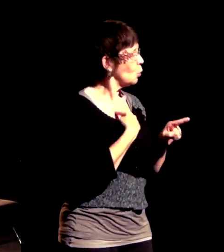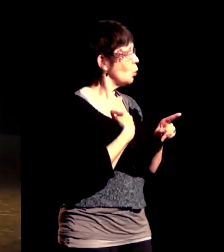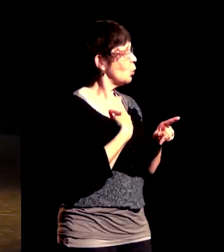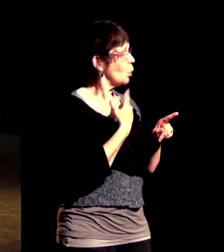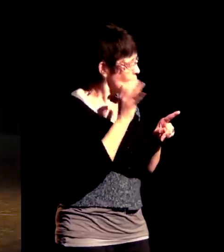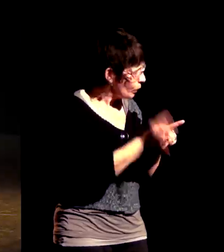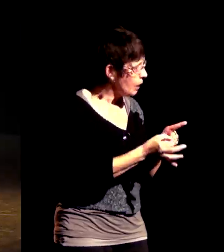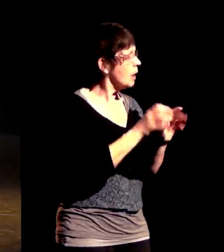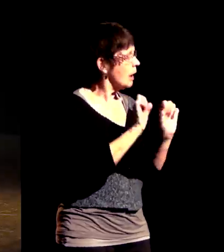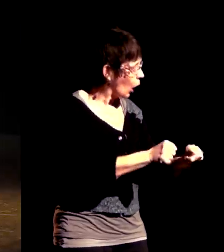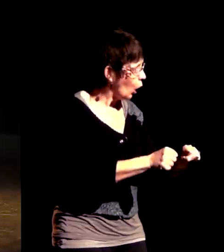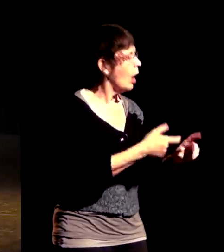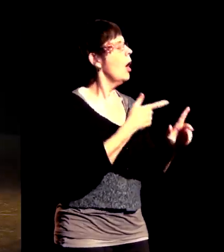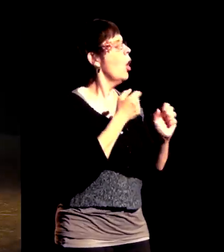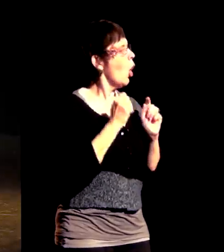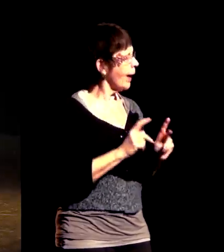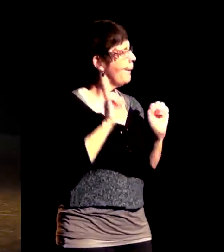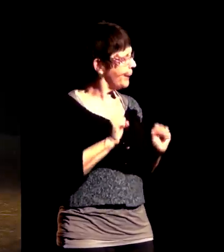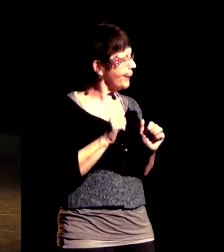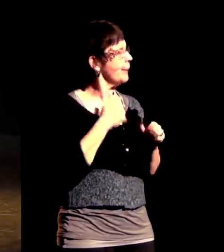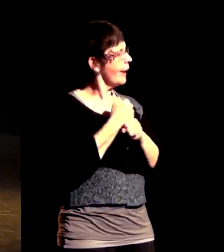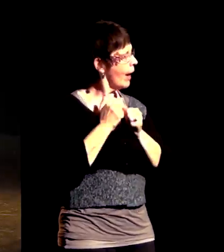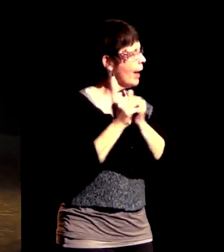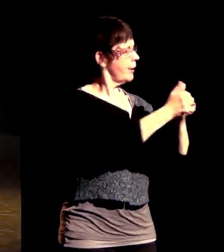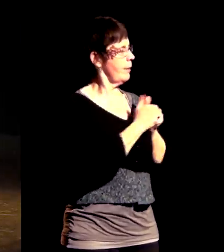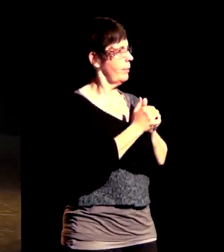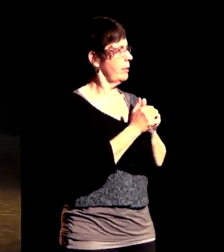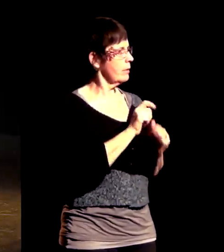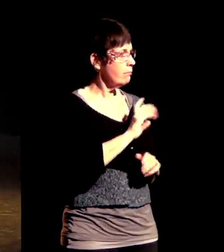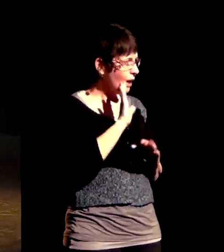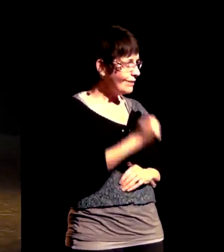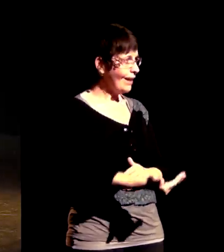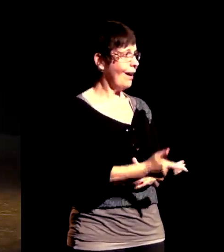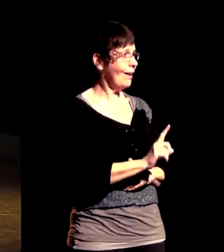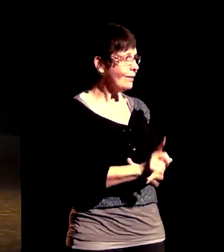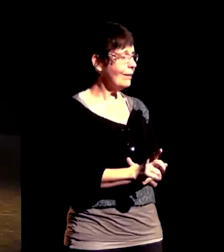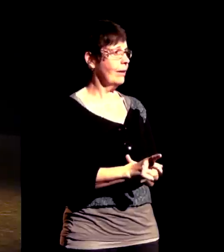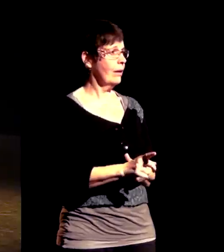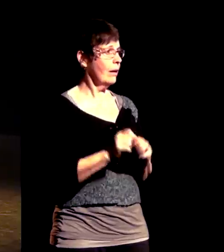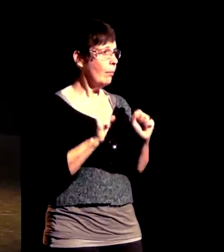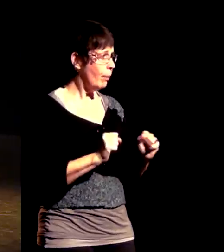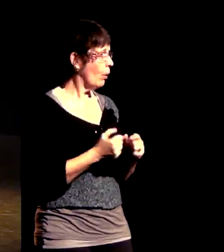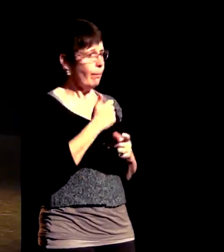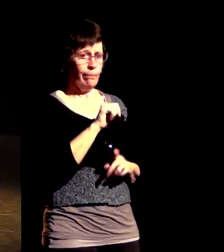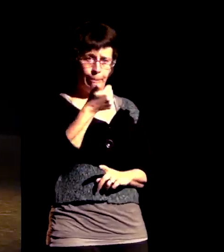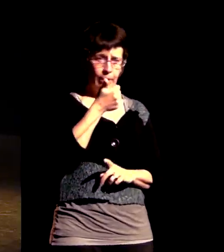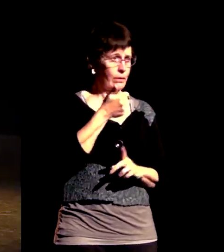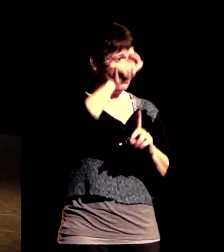bien travailler avec toi. Construire des liens égalitaires, c'est accepter, par exemple, de donner la parole aux premiers